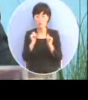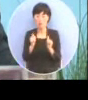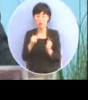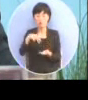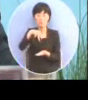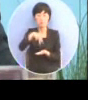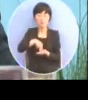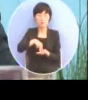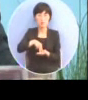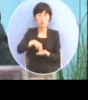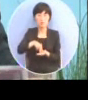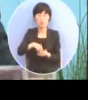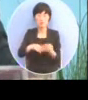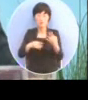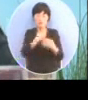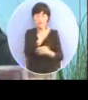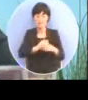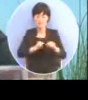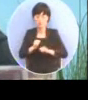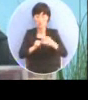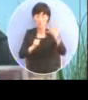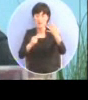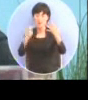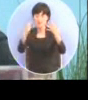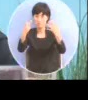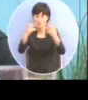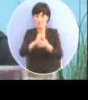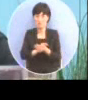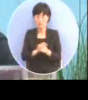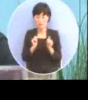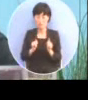này. À, trong đoạn 4 câu 4.